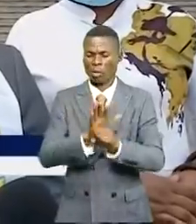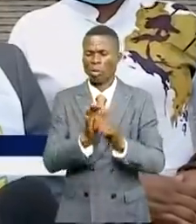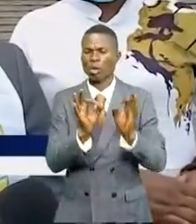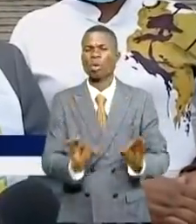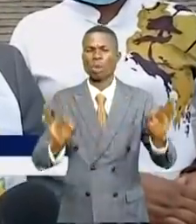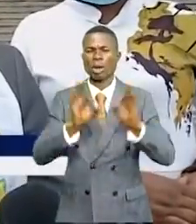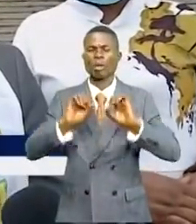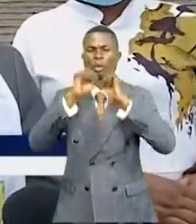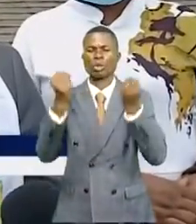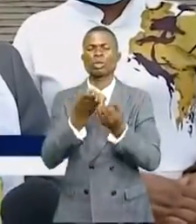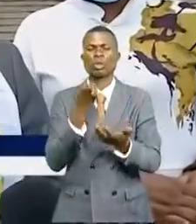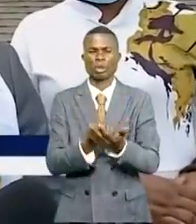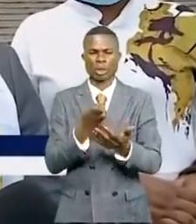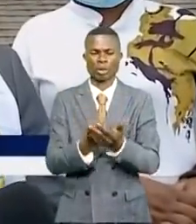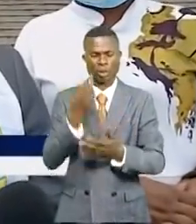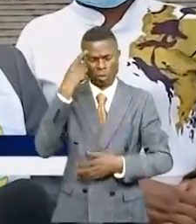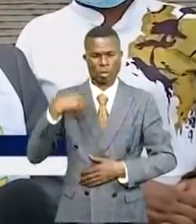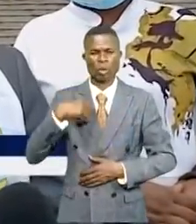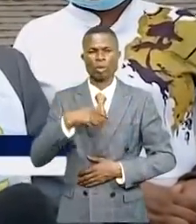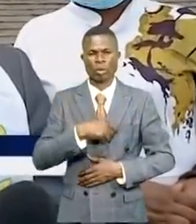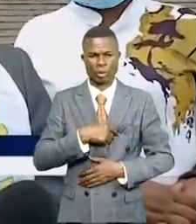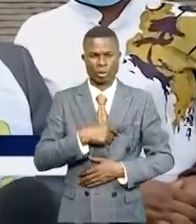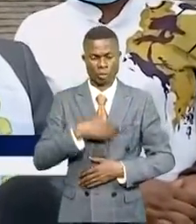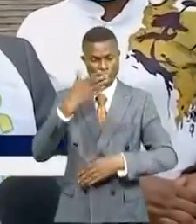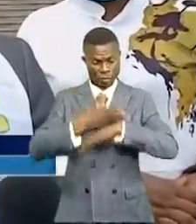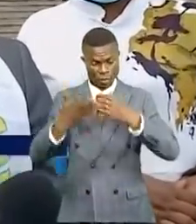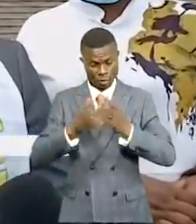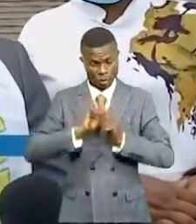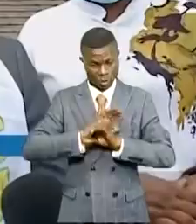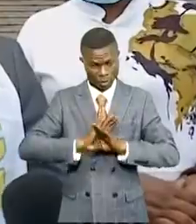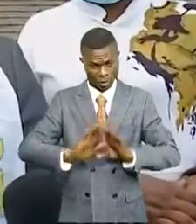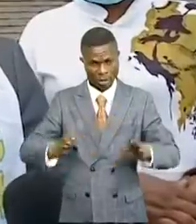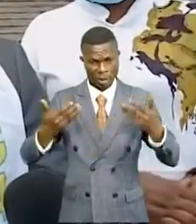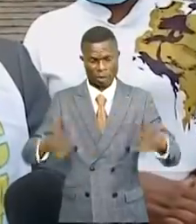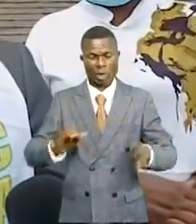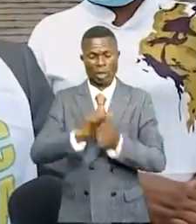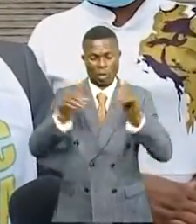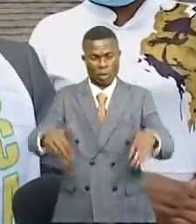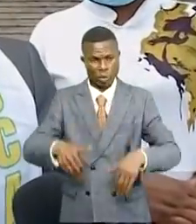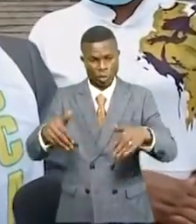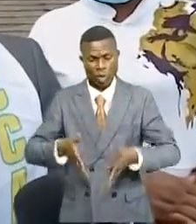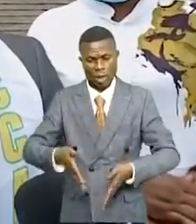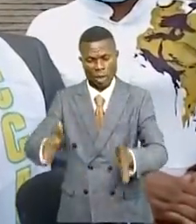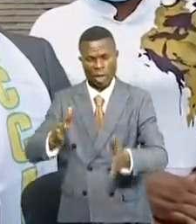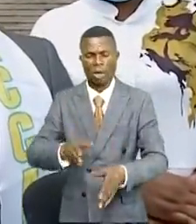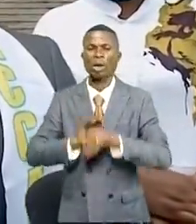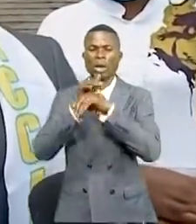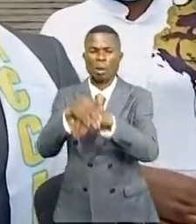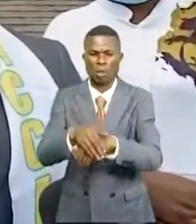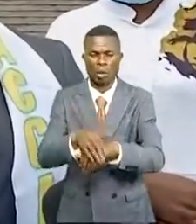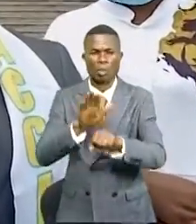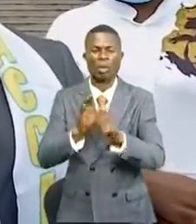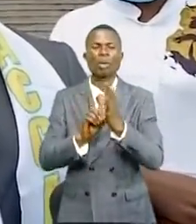socio-économique dans notre mémorandum. C'est-à-dire, une fois réhabilitée, en termes d'agriculture, cette route participera énormément